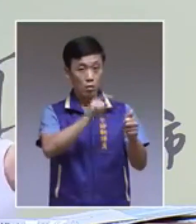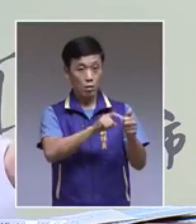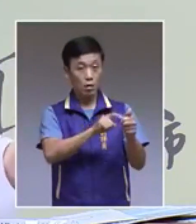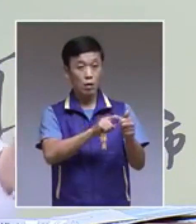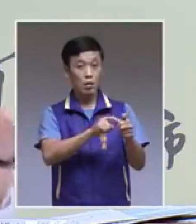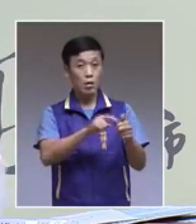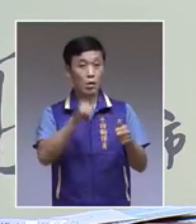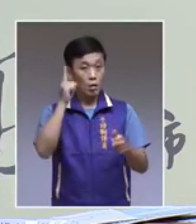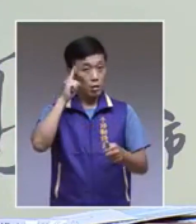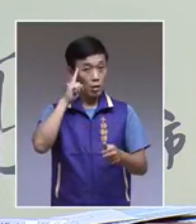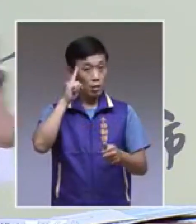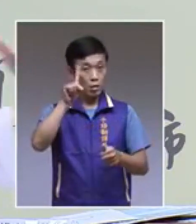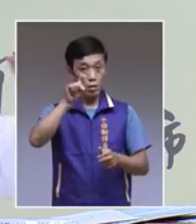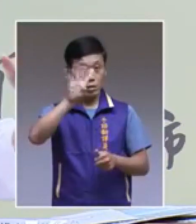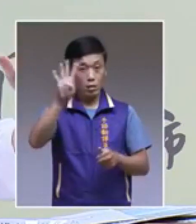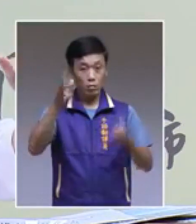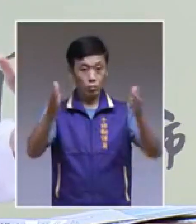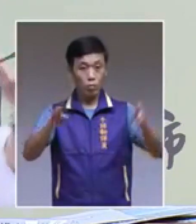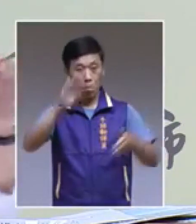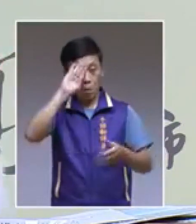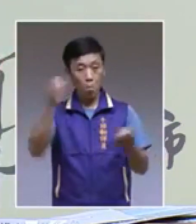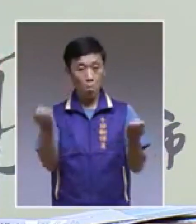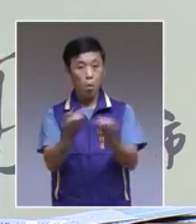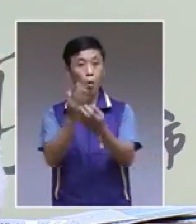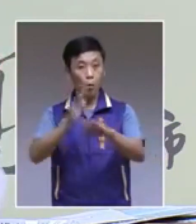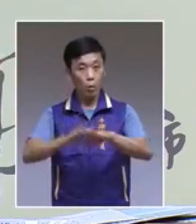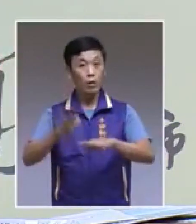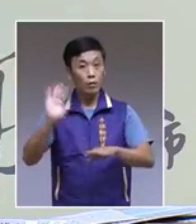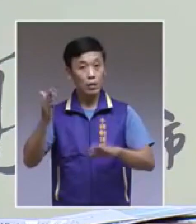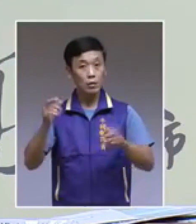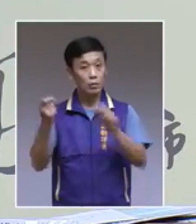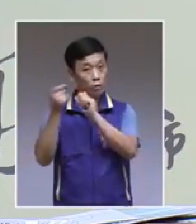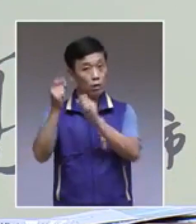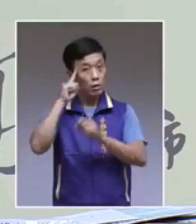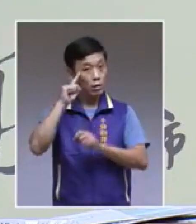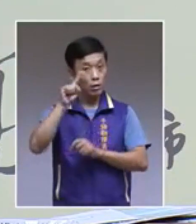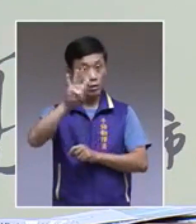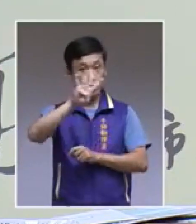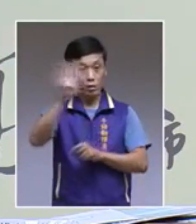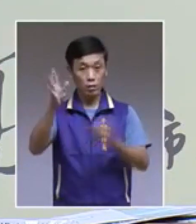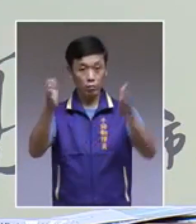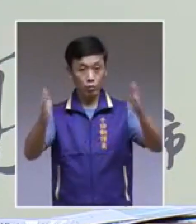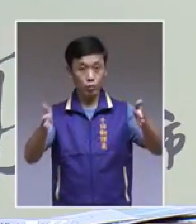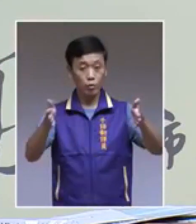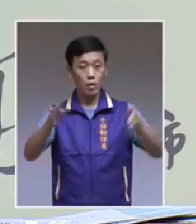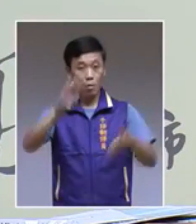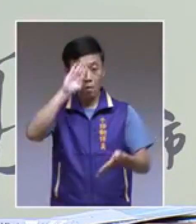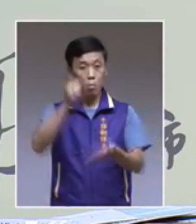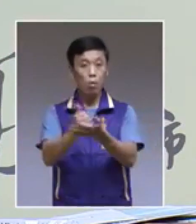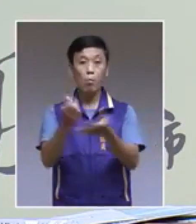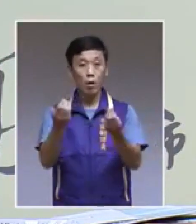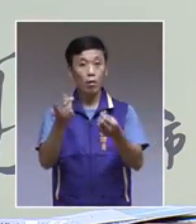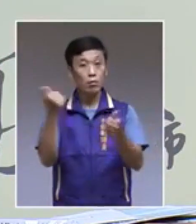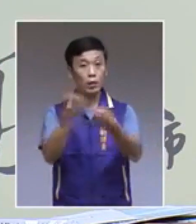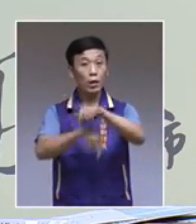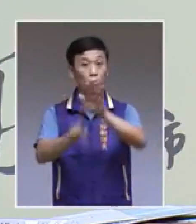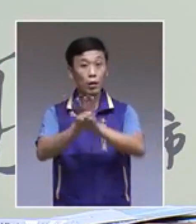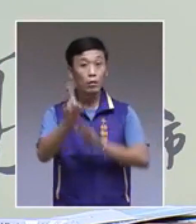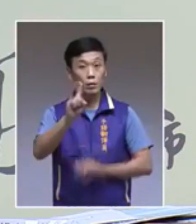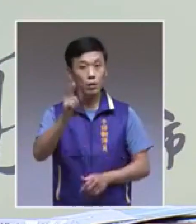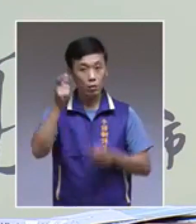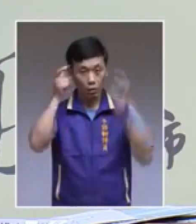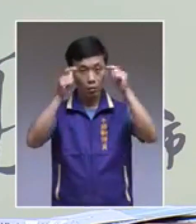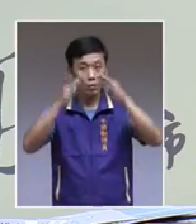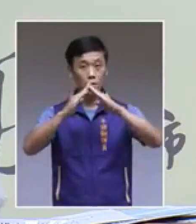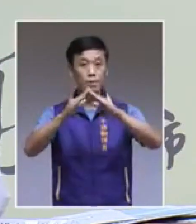他会发病，但是在这个14天里面没有任何的确诊个案，代表我们高雄市是安全的。所以